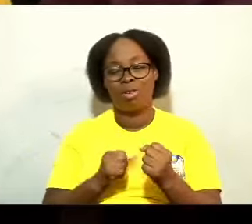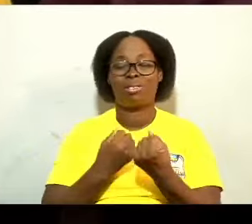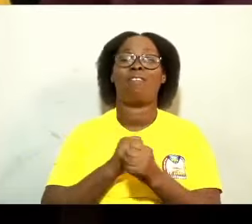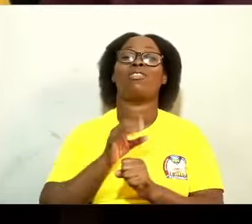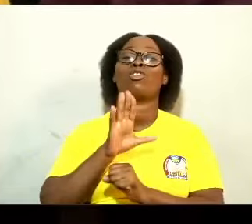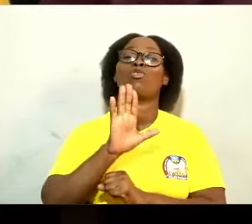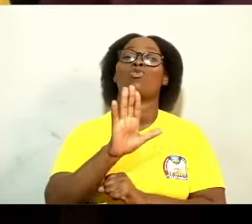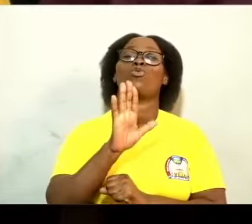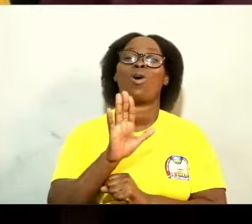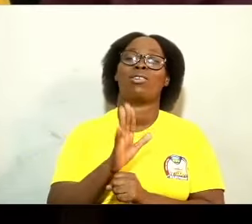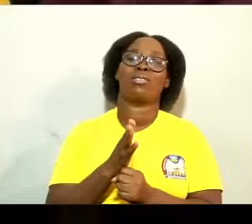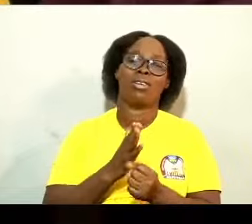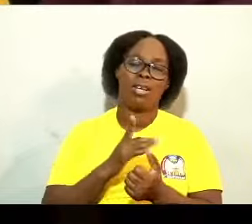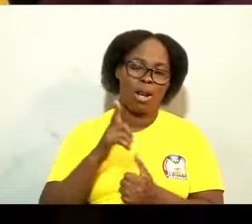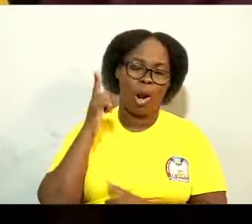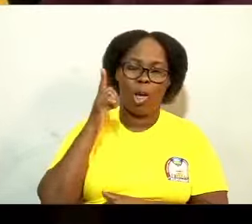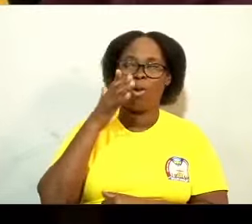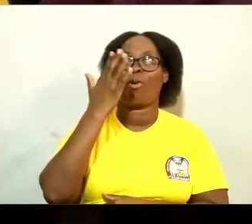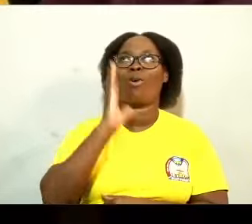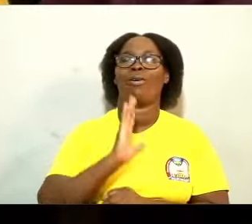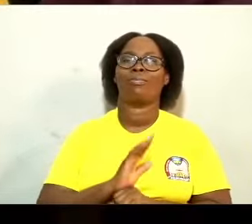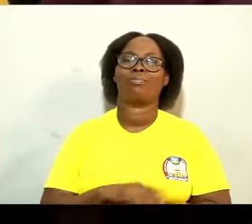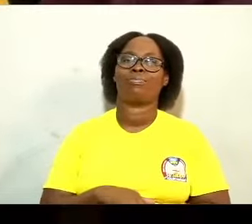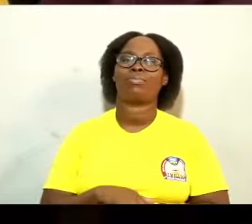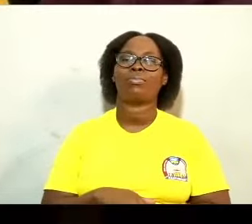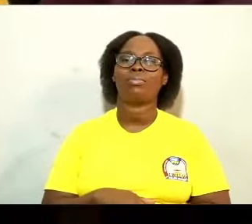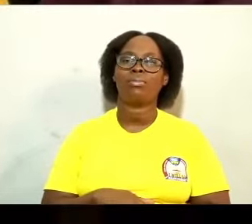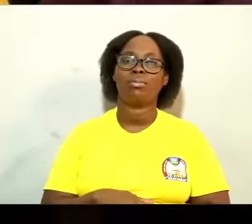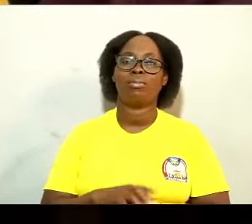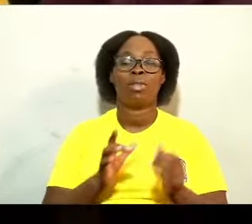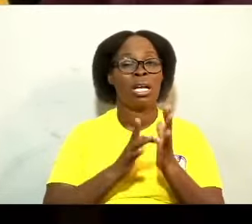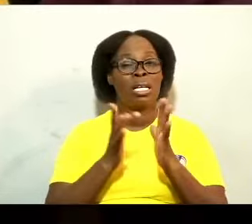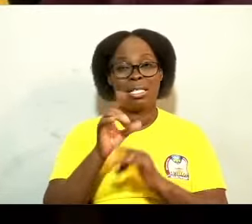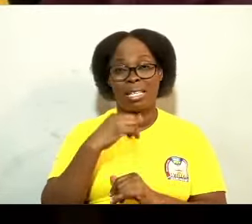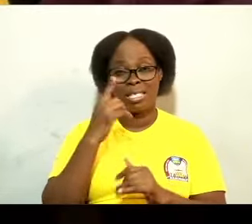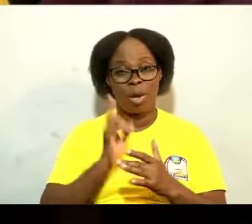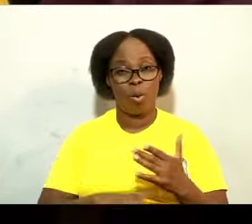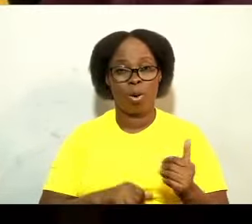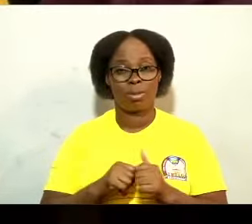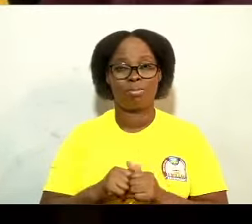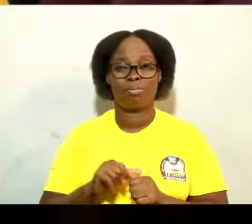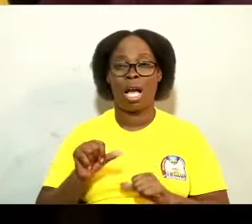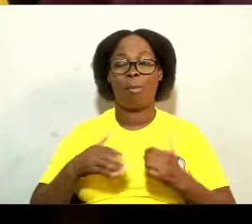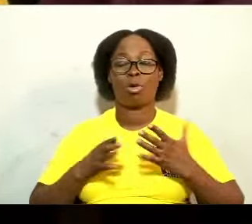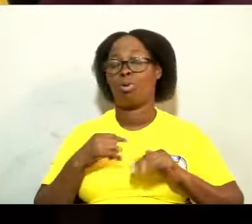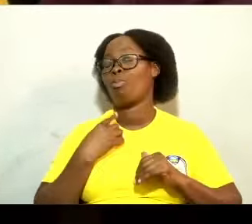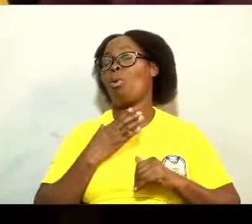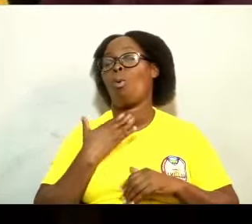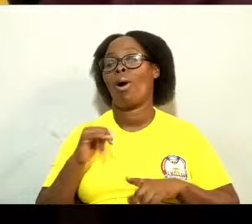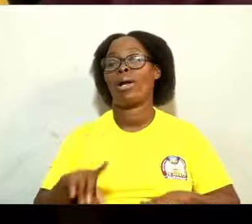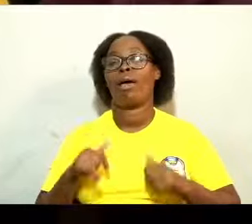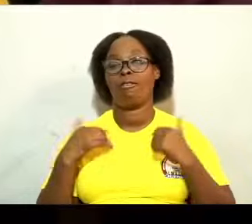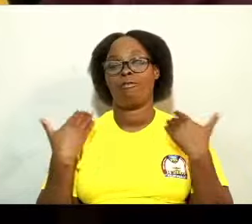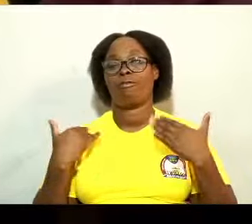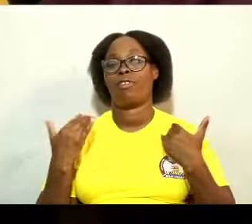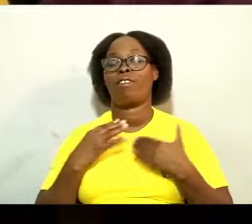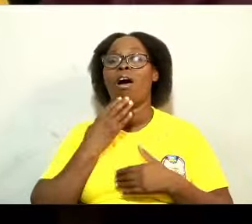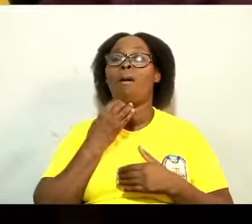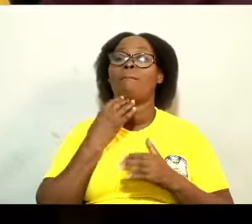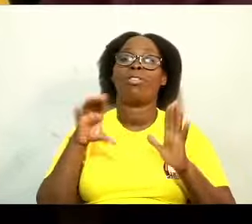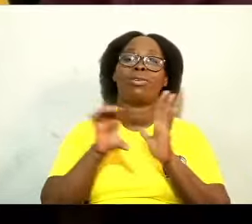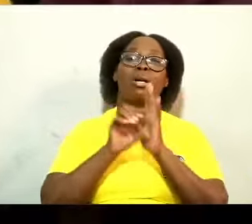njia ya amri za Mungu. Yesu anasema nini kwa wale wanaohitaji uzima wa milele?